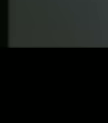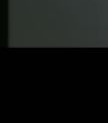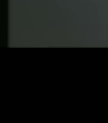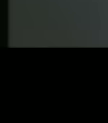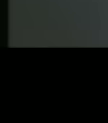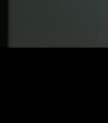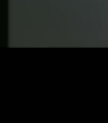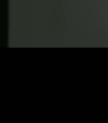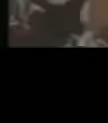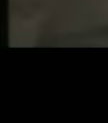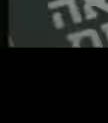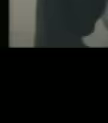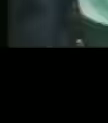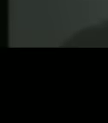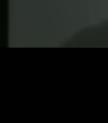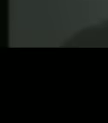מאיתנו. הם יודעים לצרוח.